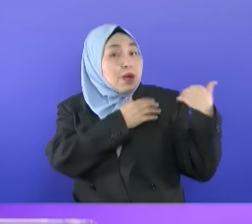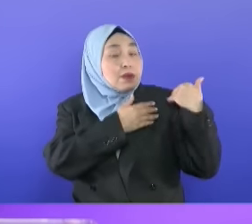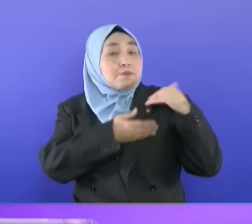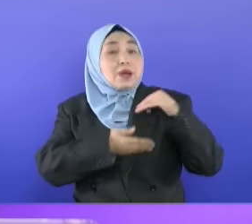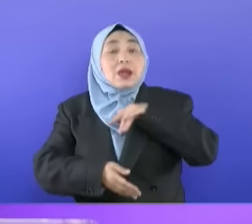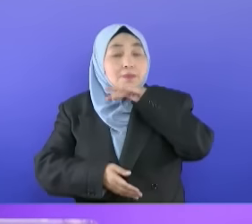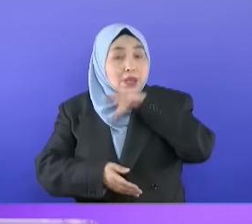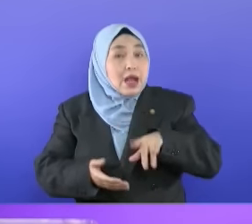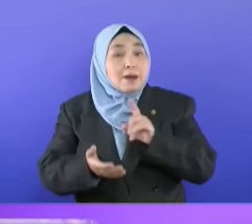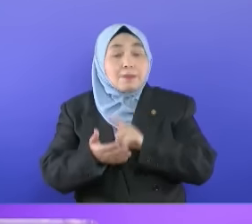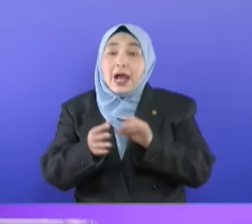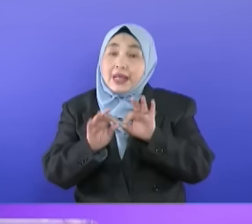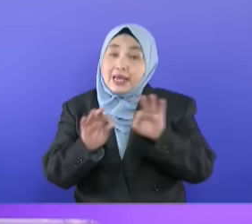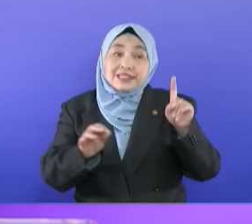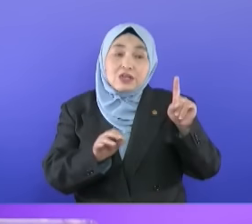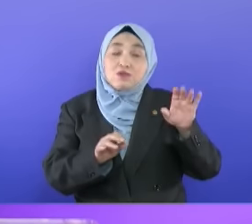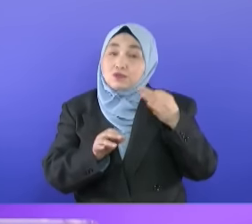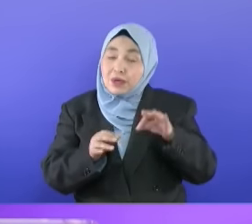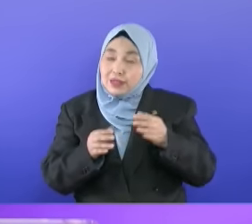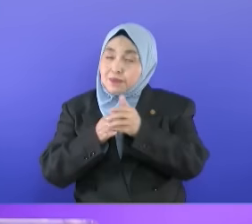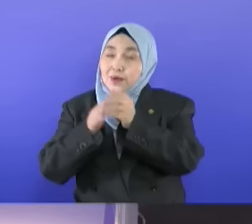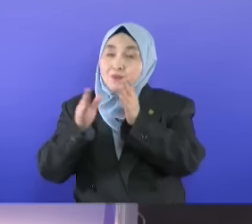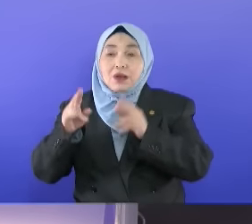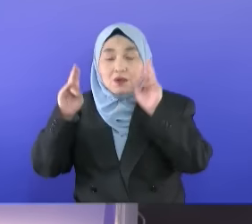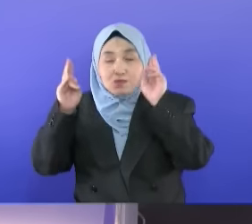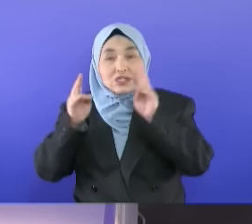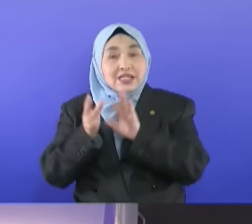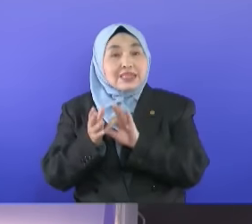kita baca ayat 116 dipimpin